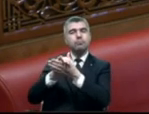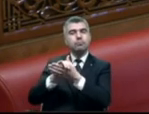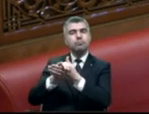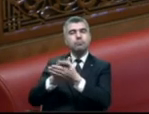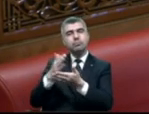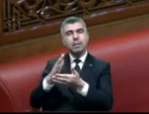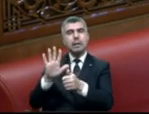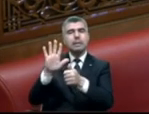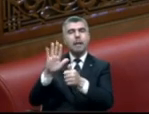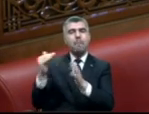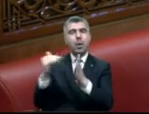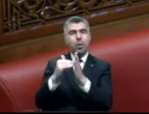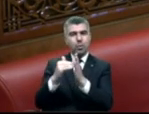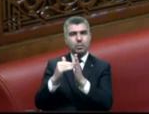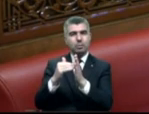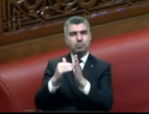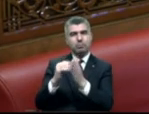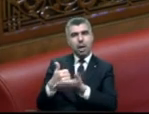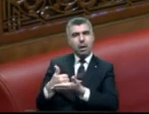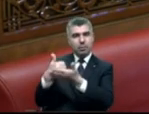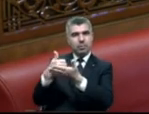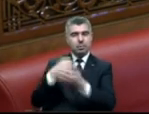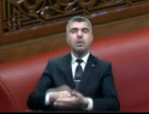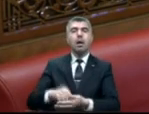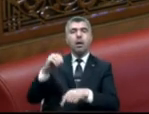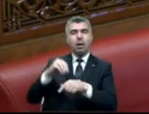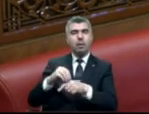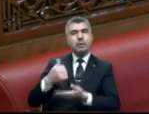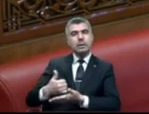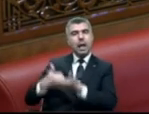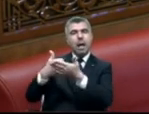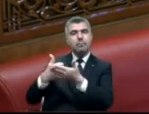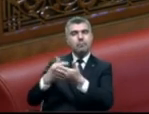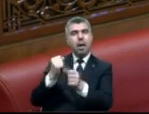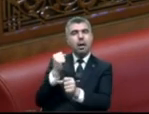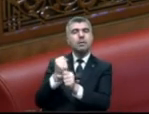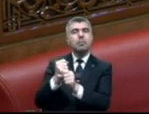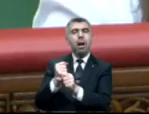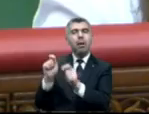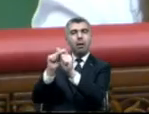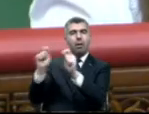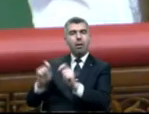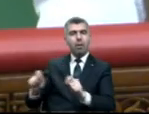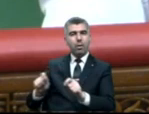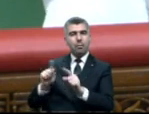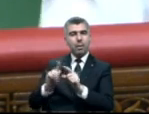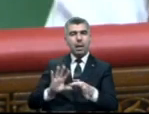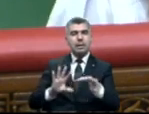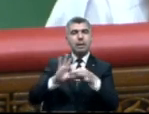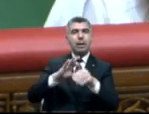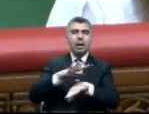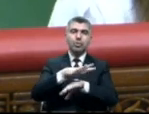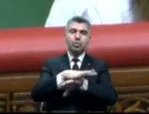حدود 60,000 درهم وتعزيز الإجراءات الجهوية الهادفة إلى دعم التشغيل الذاتي المتخذة في إطار اتفاقيات مع